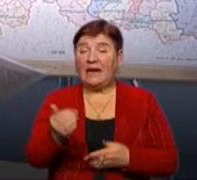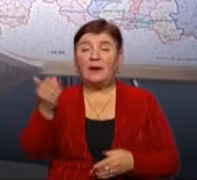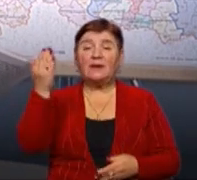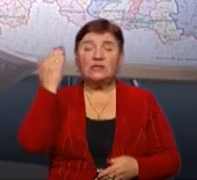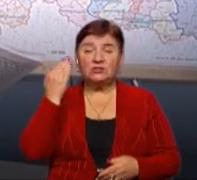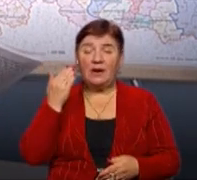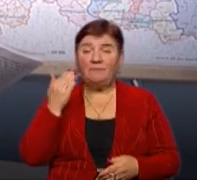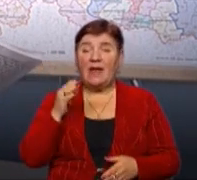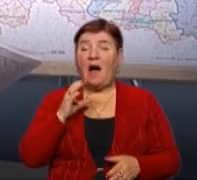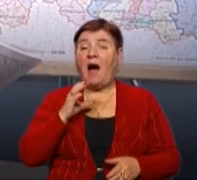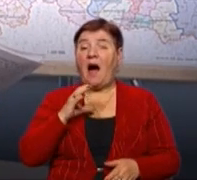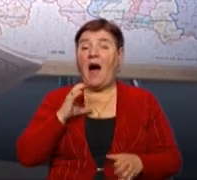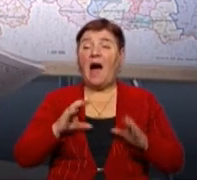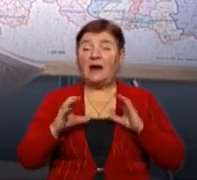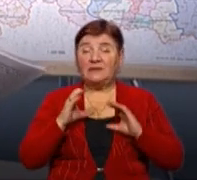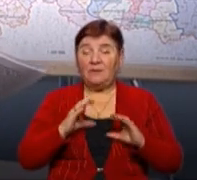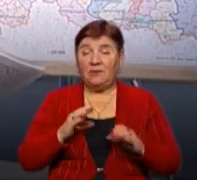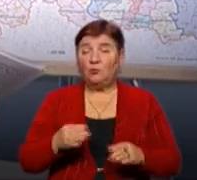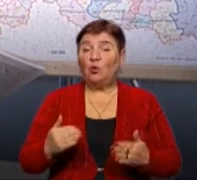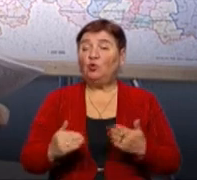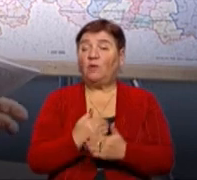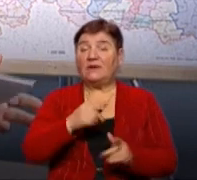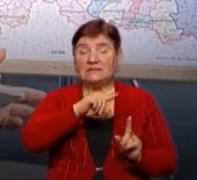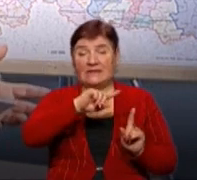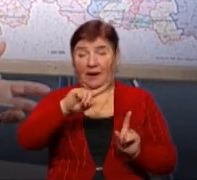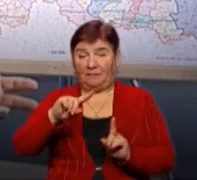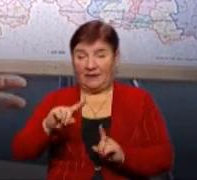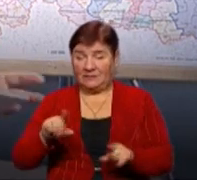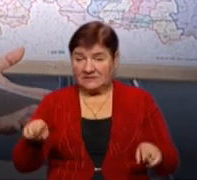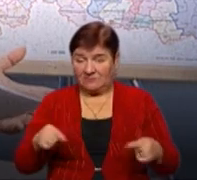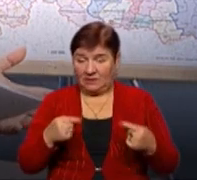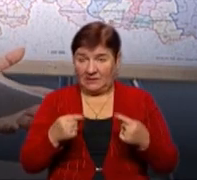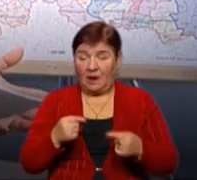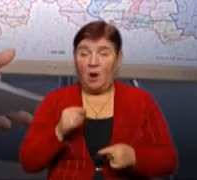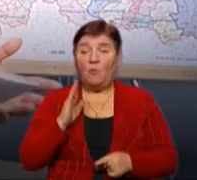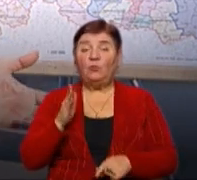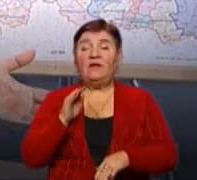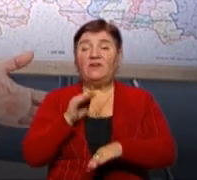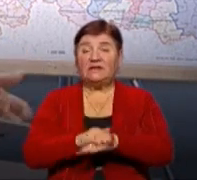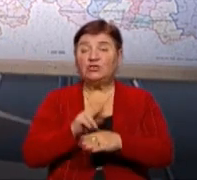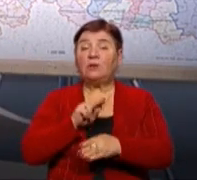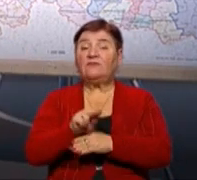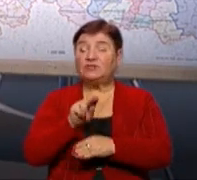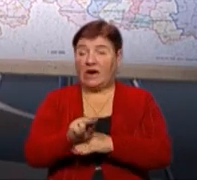створення Академії розвитку громад і регіону Нове Закарпаття. Це де буде фактично навчальний компонент, тому